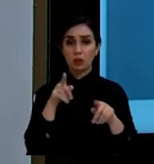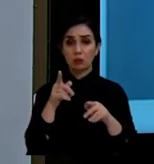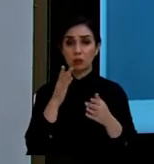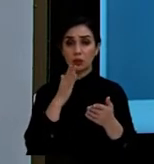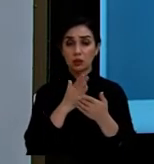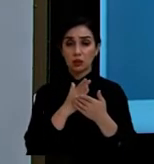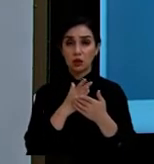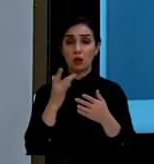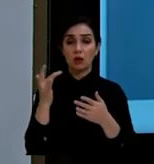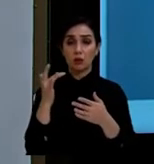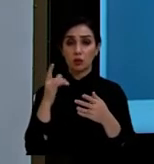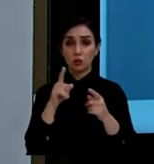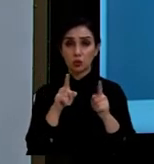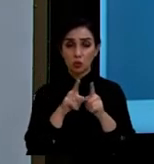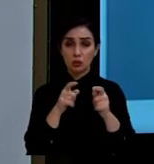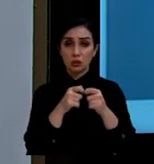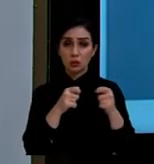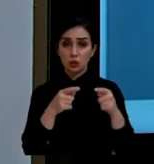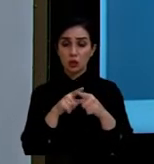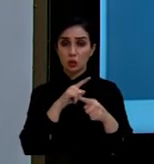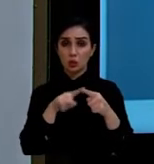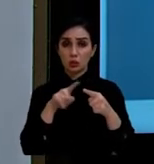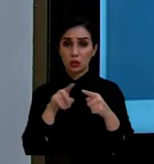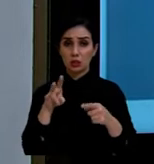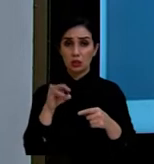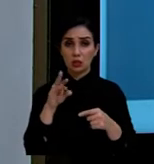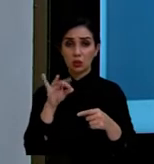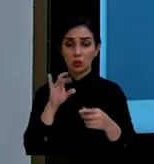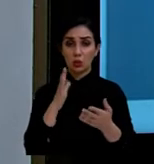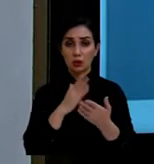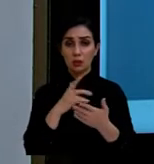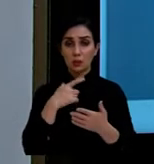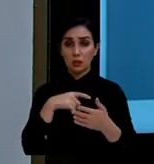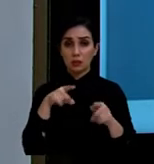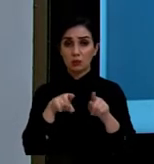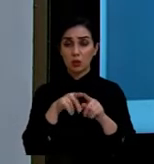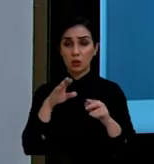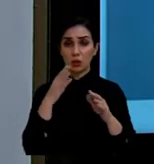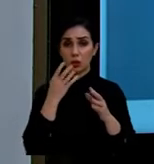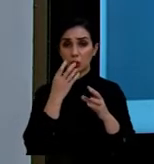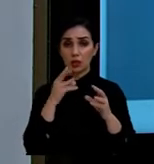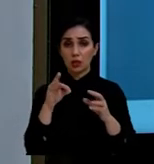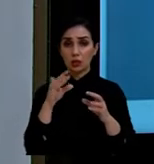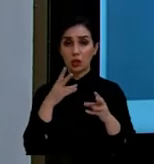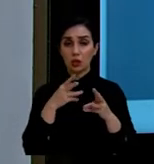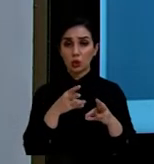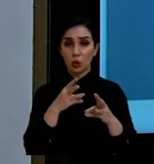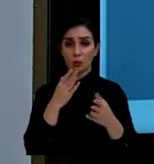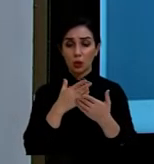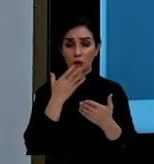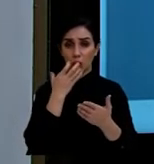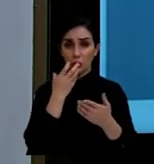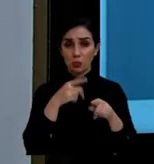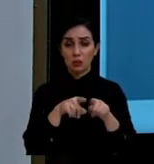которые тоже замедляют вот эти ускоренные нейтроны. Само по себе ядерное топливо,